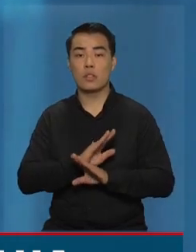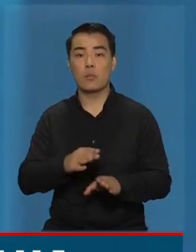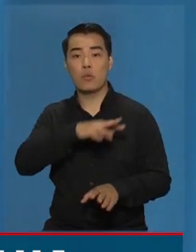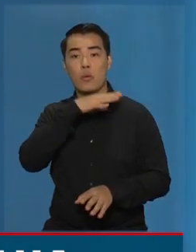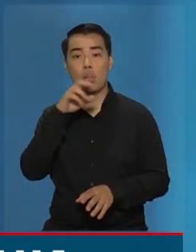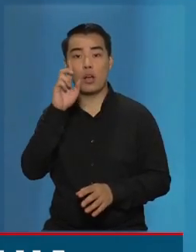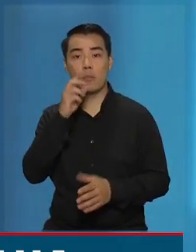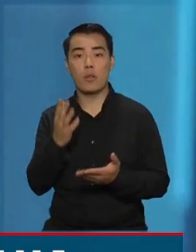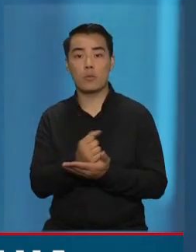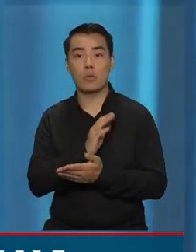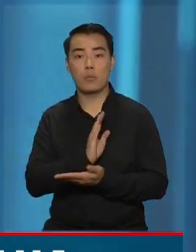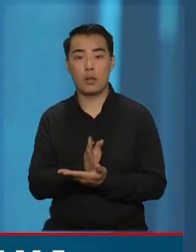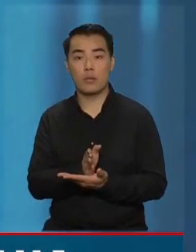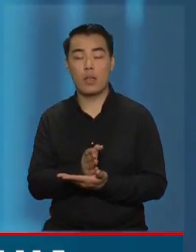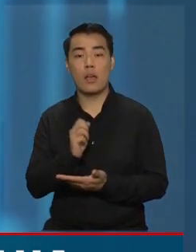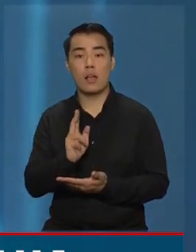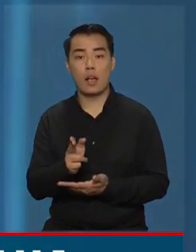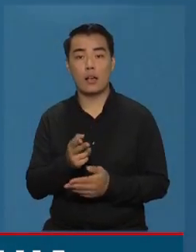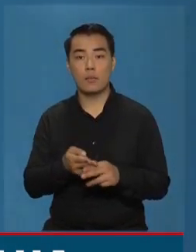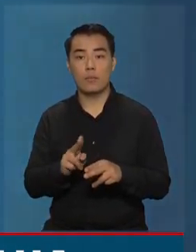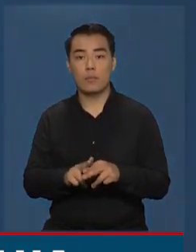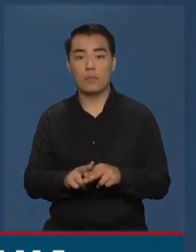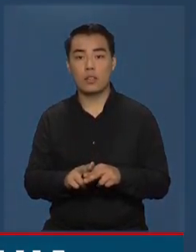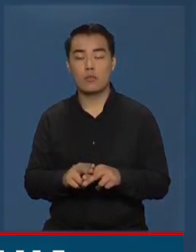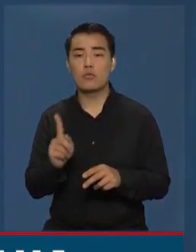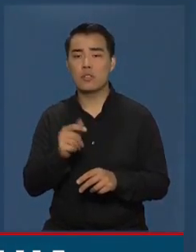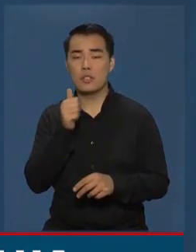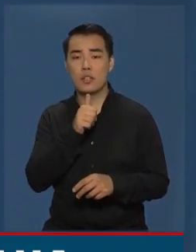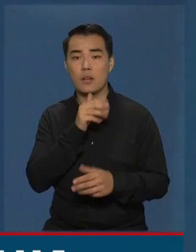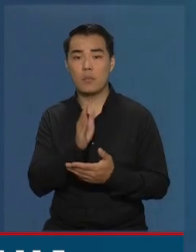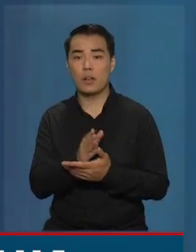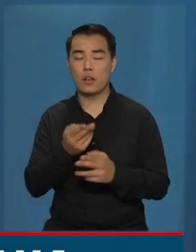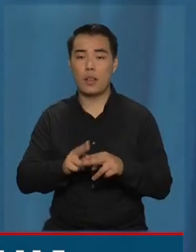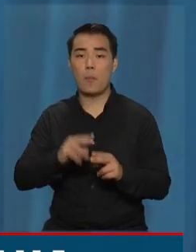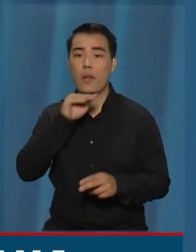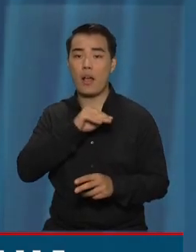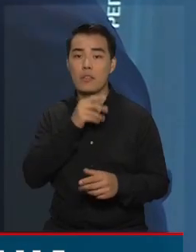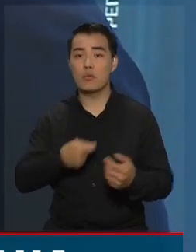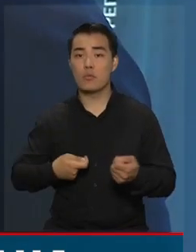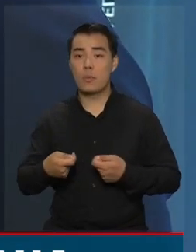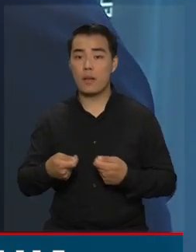государствам. Ну, как это, вот в чем секрет? Как это вы считаете? Профессионализм управления